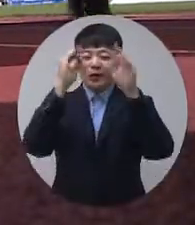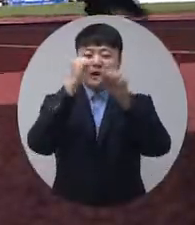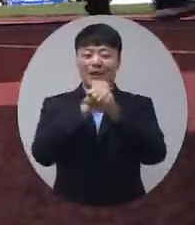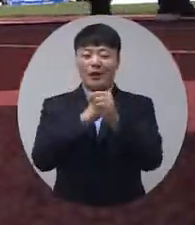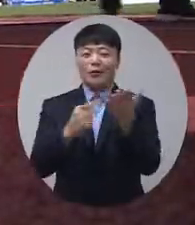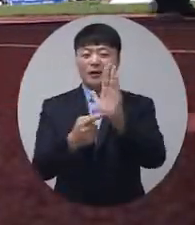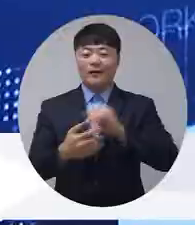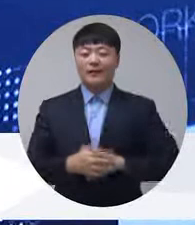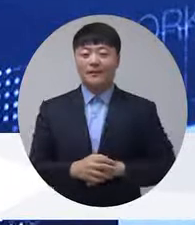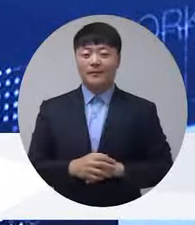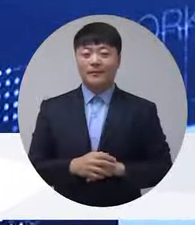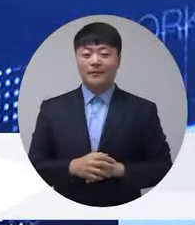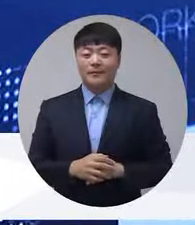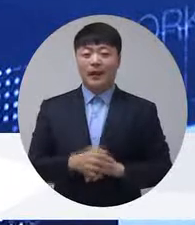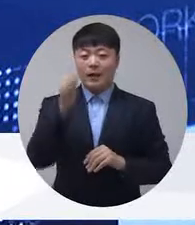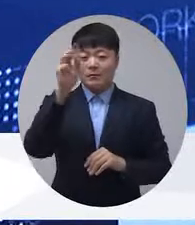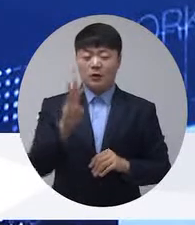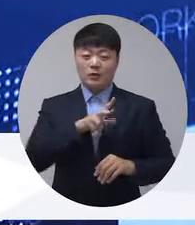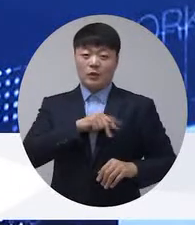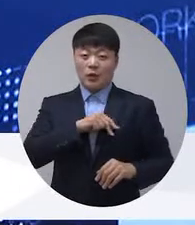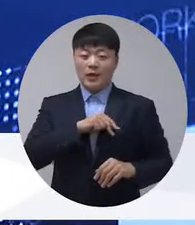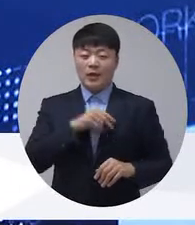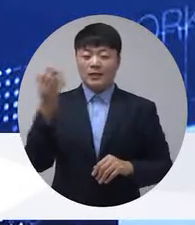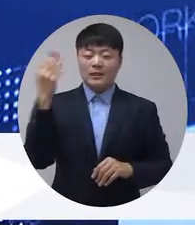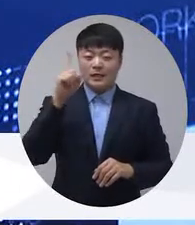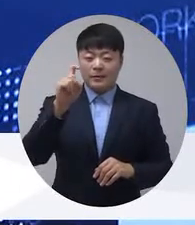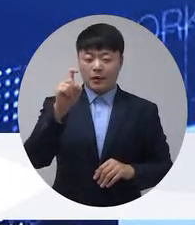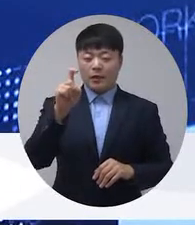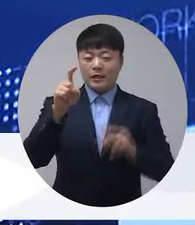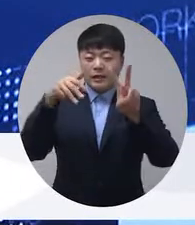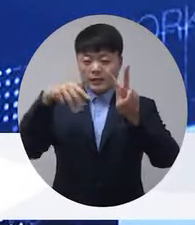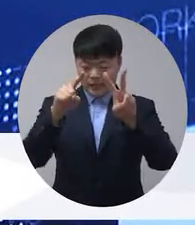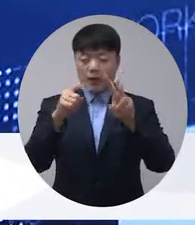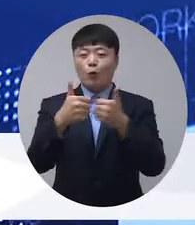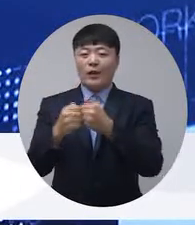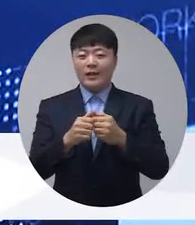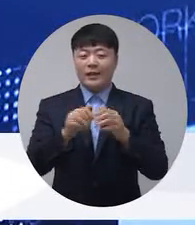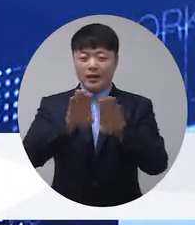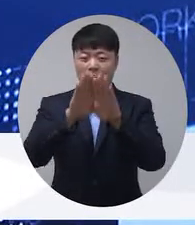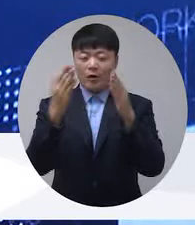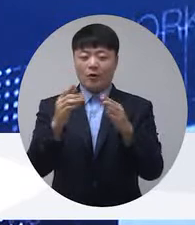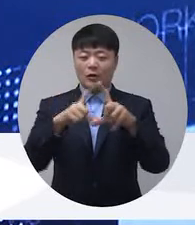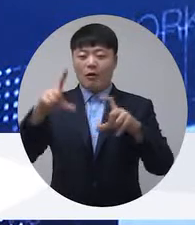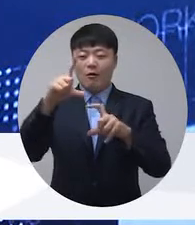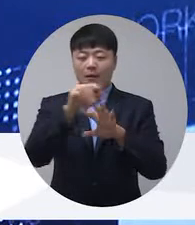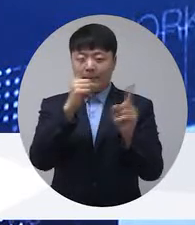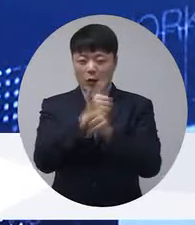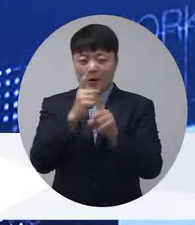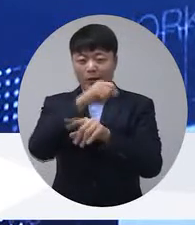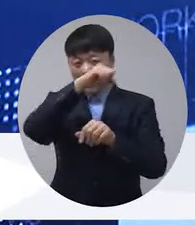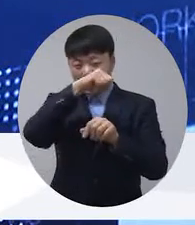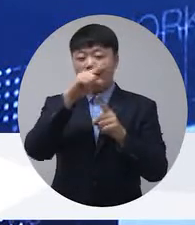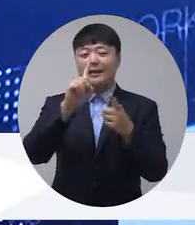밝혔습니다 합천군 해변은 지난 10일 2차 본회의를 열고 제 2 회 추경 예산안을 비롯한